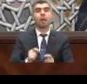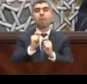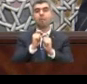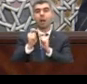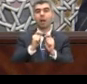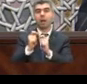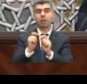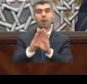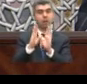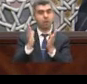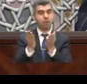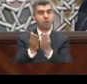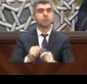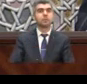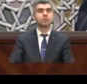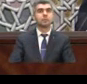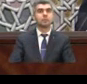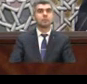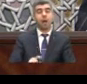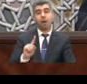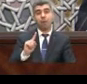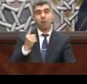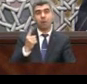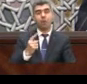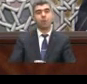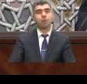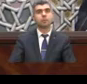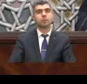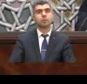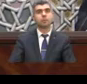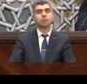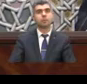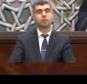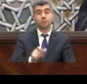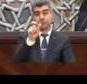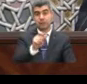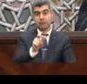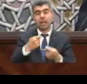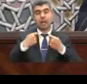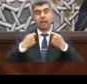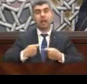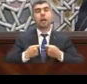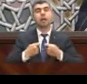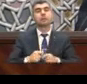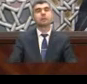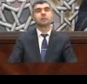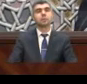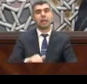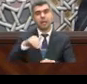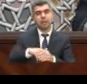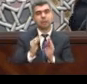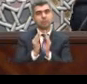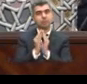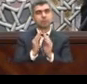المناقشة العامة بإعطاء الكلمة للسيد الرئيس مصطفى الإبراهيمي عن فريق